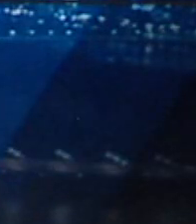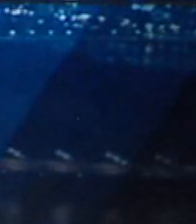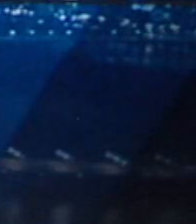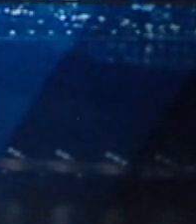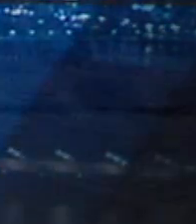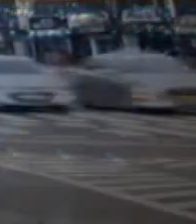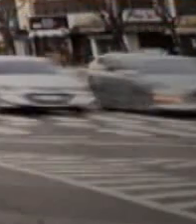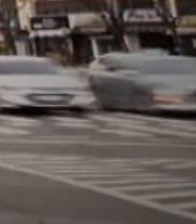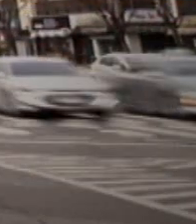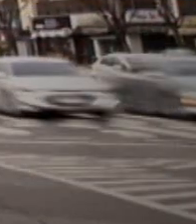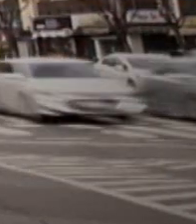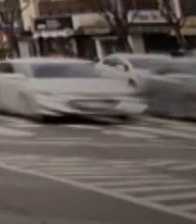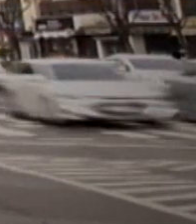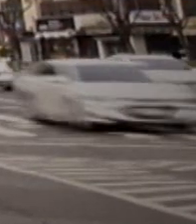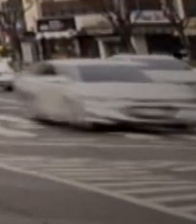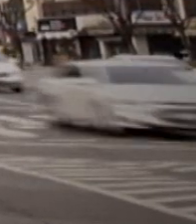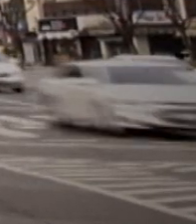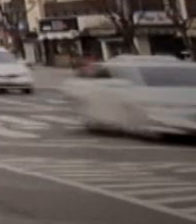기자입니다.